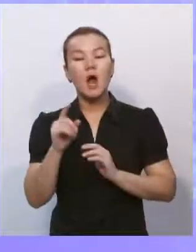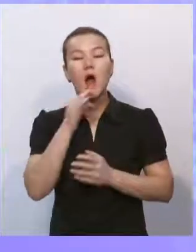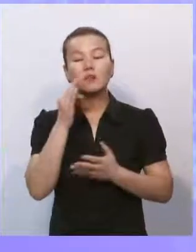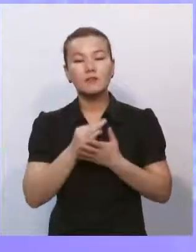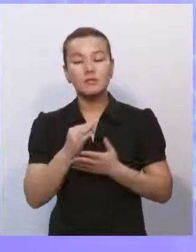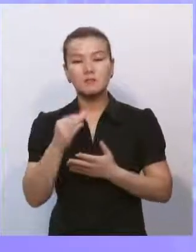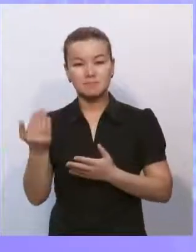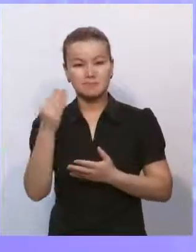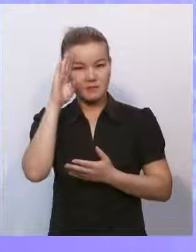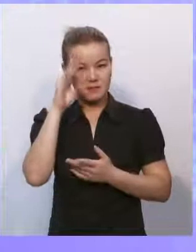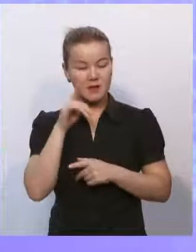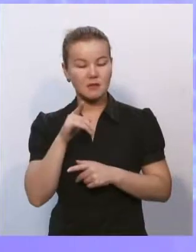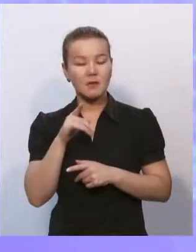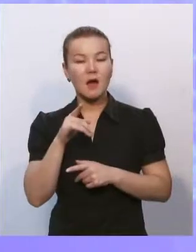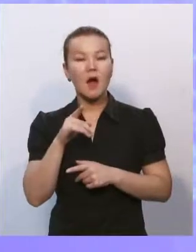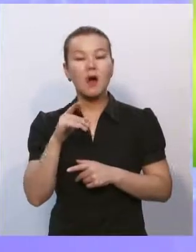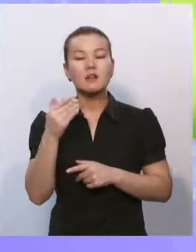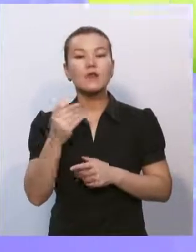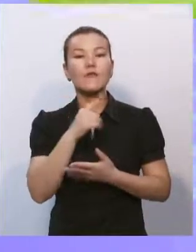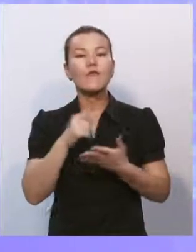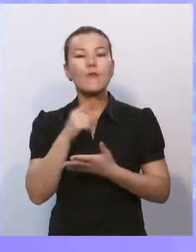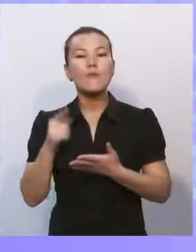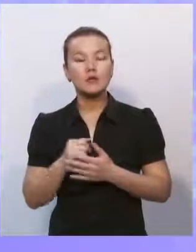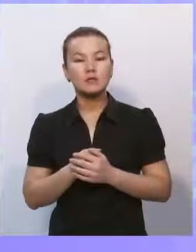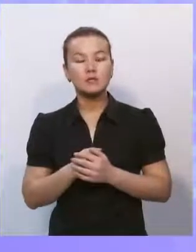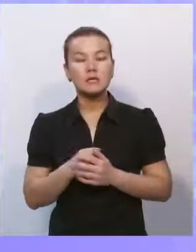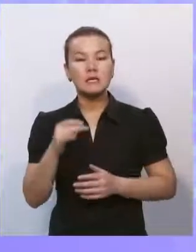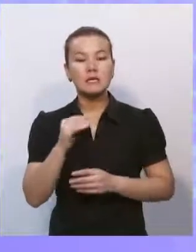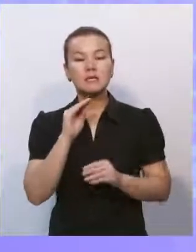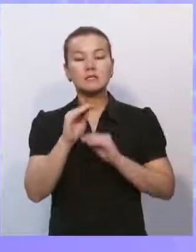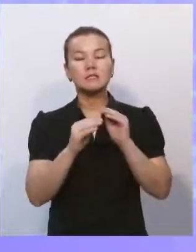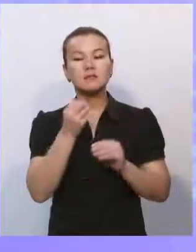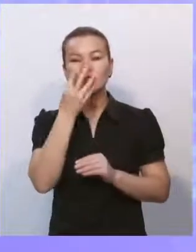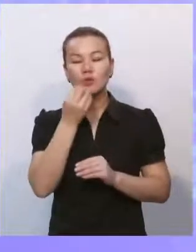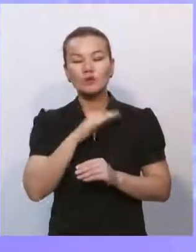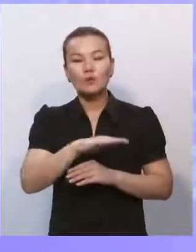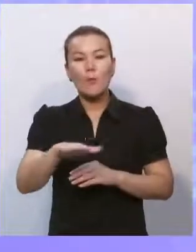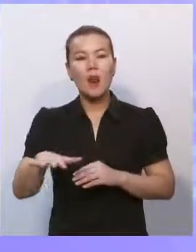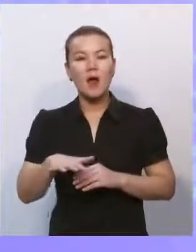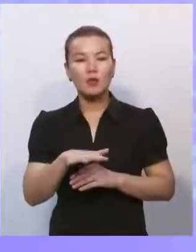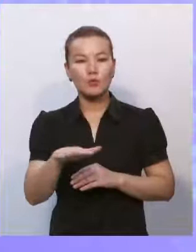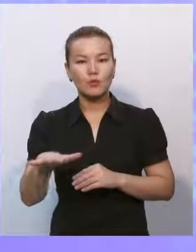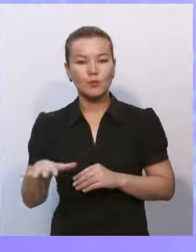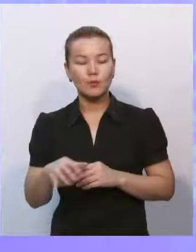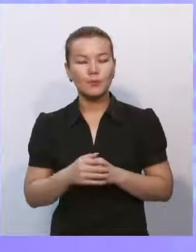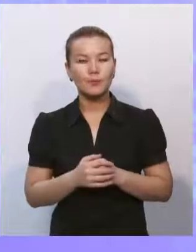незнайки на его вопросики и создадим цветочную поляну